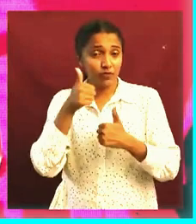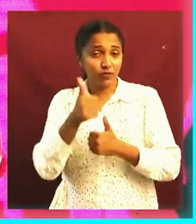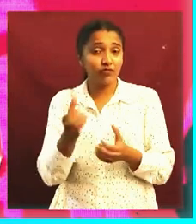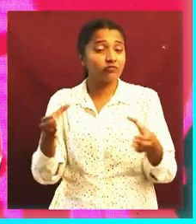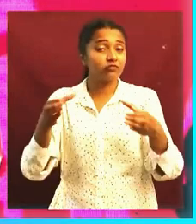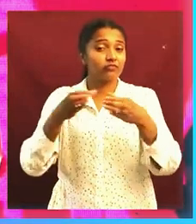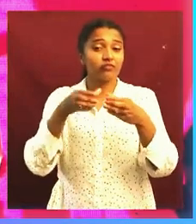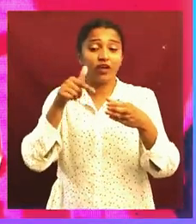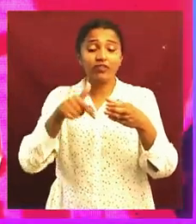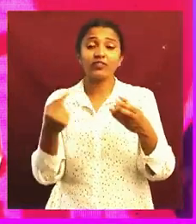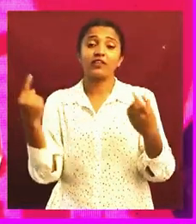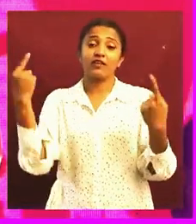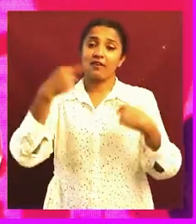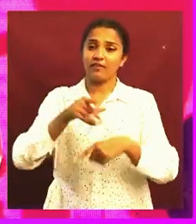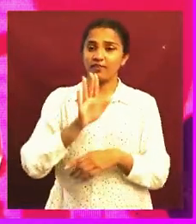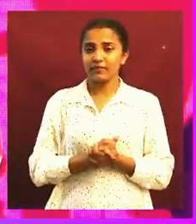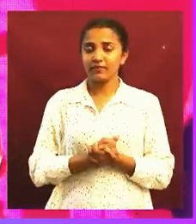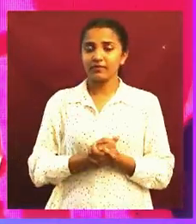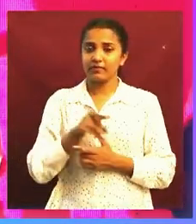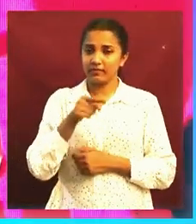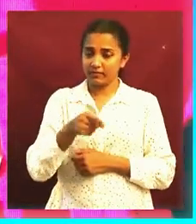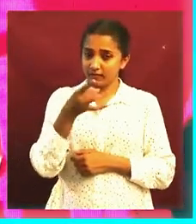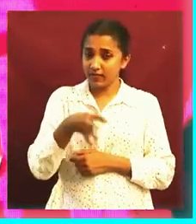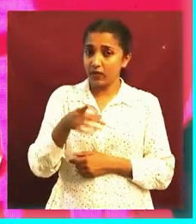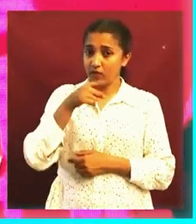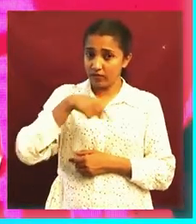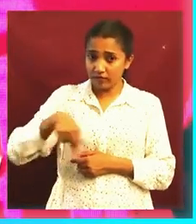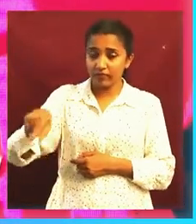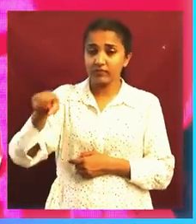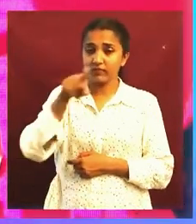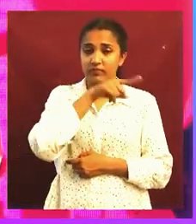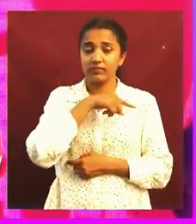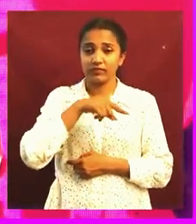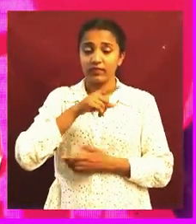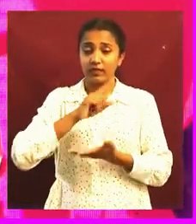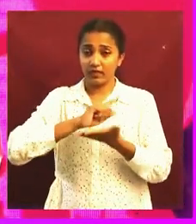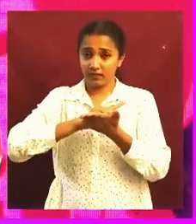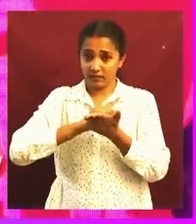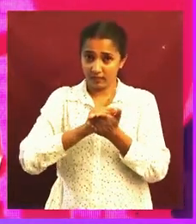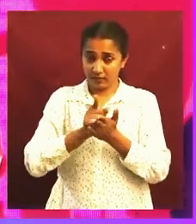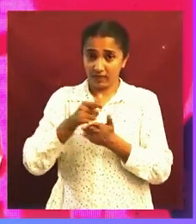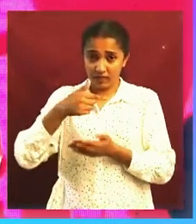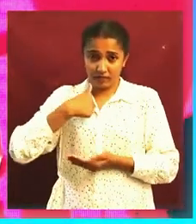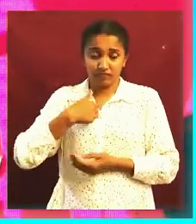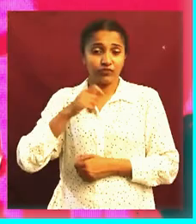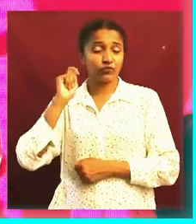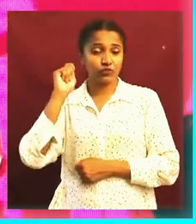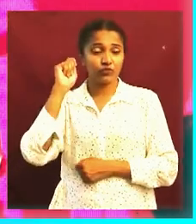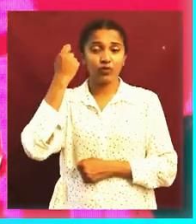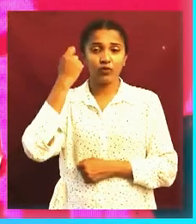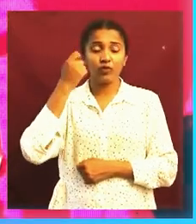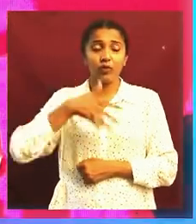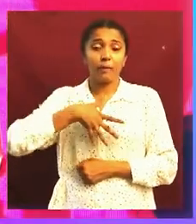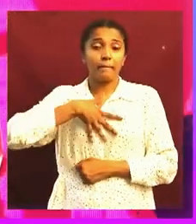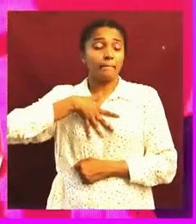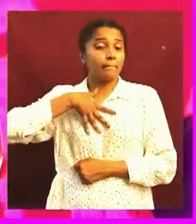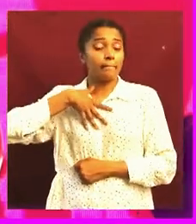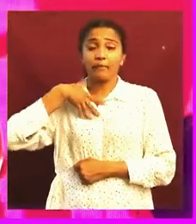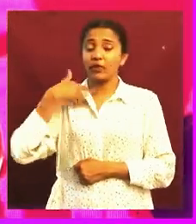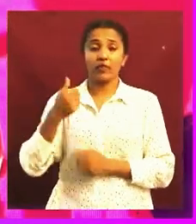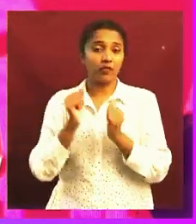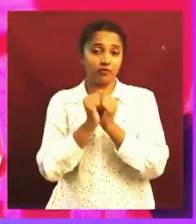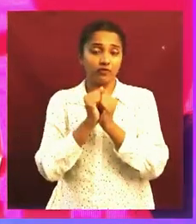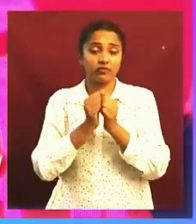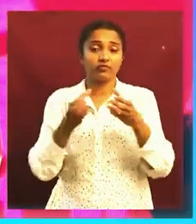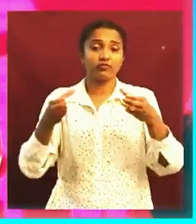කණ්ඩායම තමයි මෙතන එක්රැස් වෙලා තිබෙන්නේ. එනිසා ඔබ ජාතික ජන බලවේගයේ ජයග්‍රහණයේ ප්‍රධානතම නියම කාර්යය